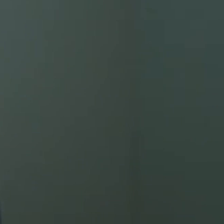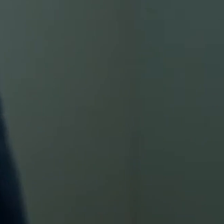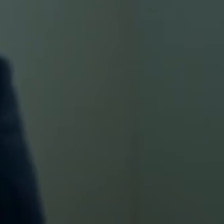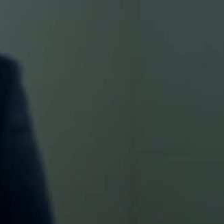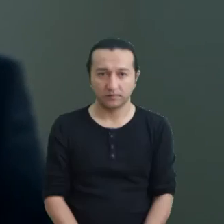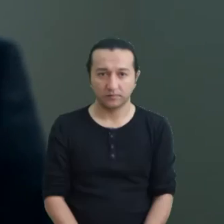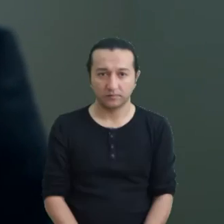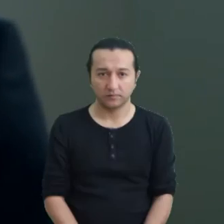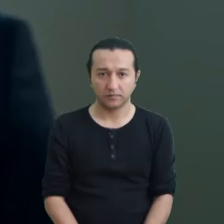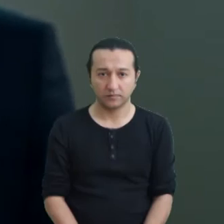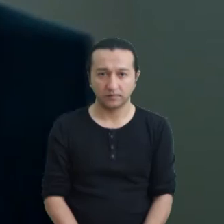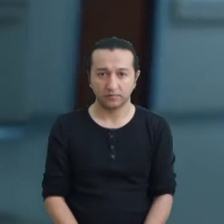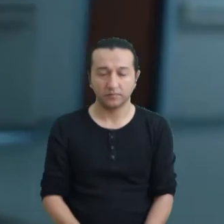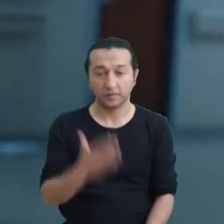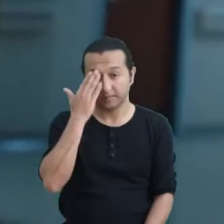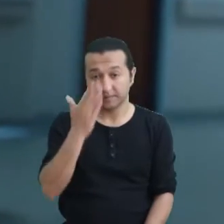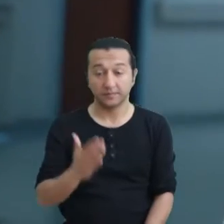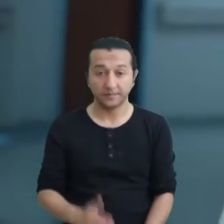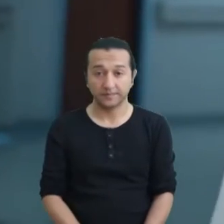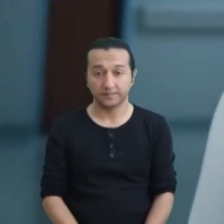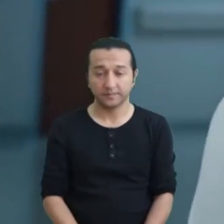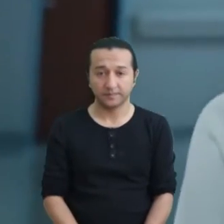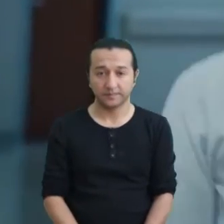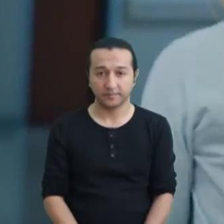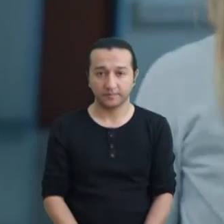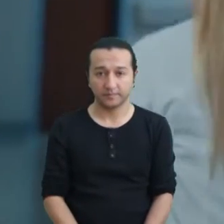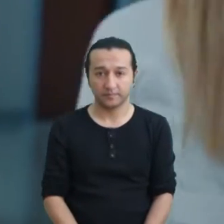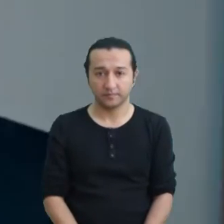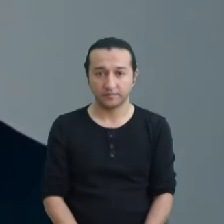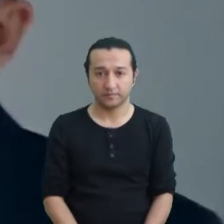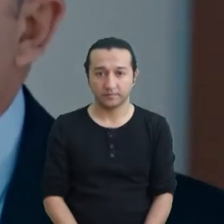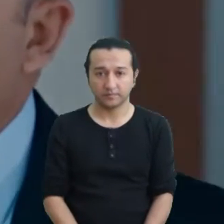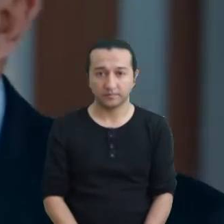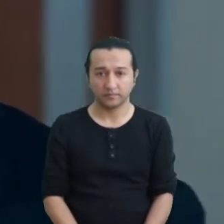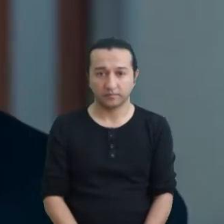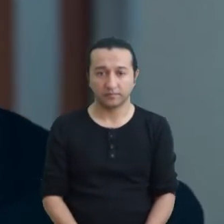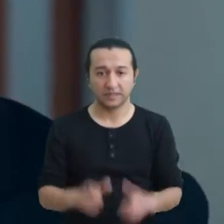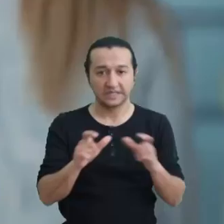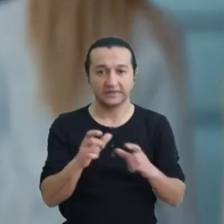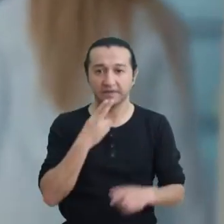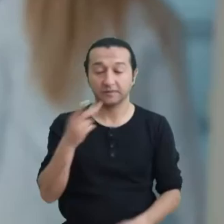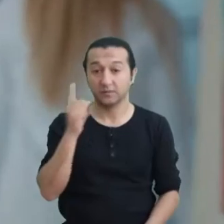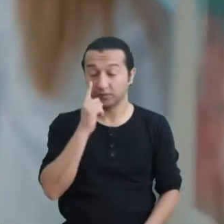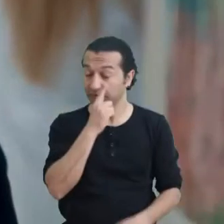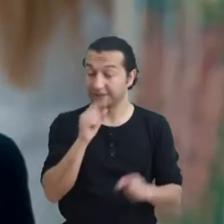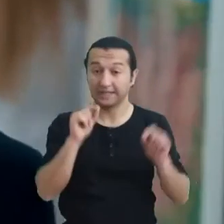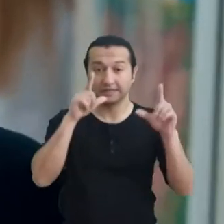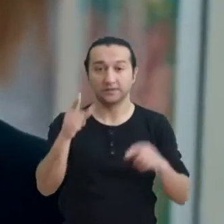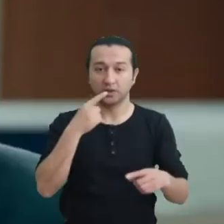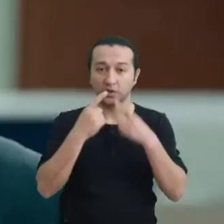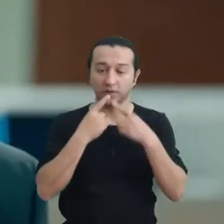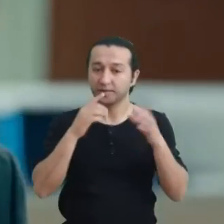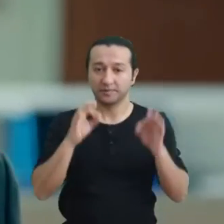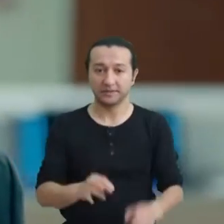sarışın bir doktor ve Hüsnü geliyor. Merhaba. Polat başıyla selam verdi. Safiye Hanım gözlerini açtı.